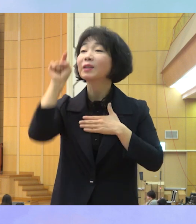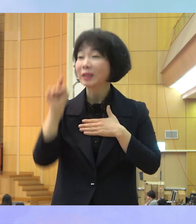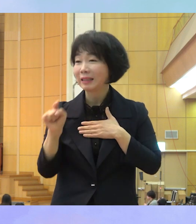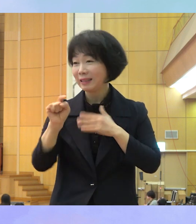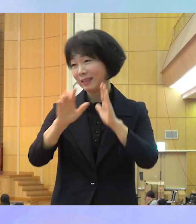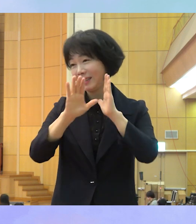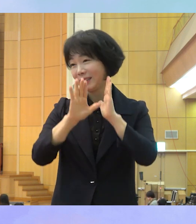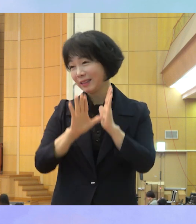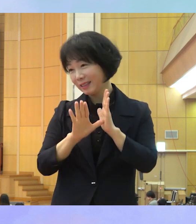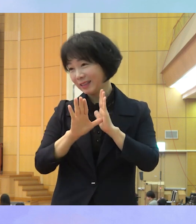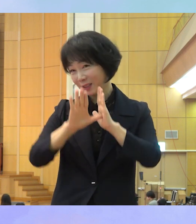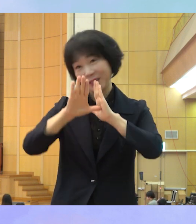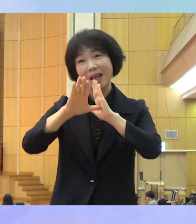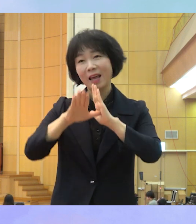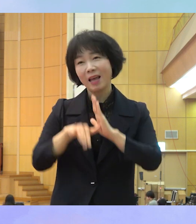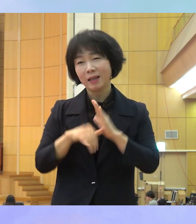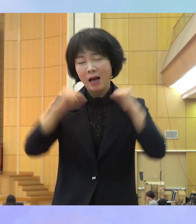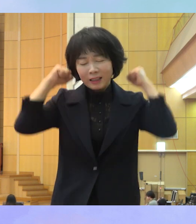만난